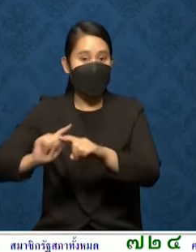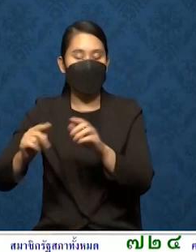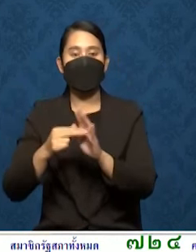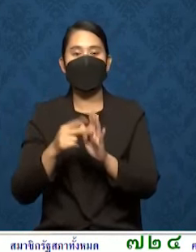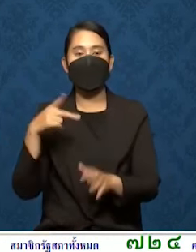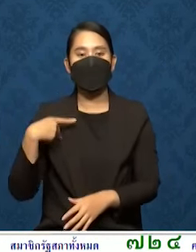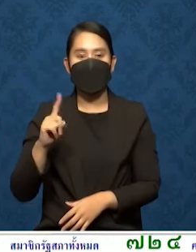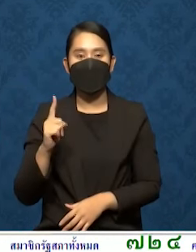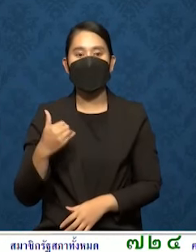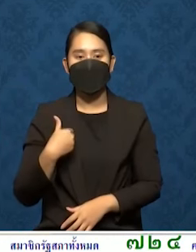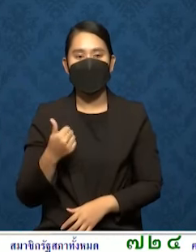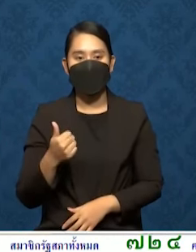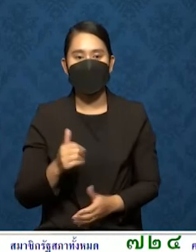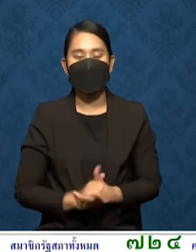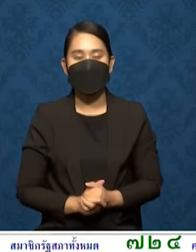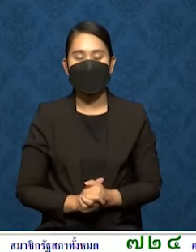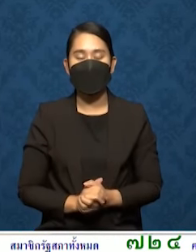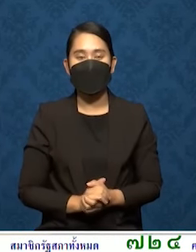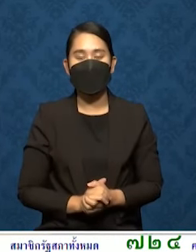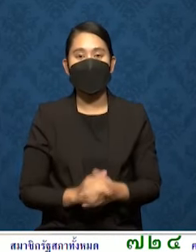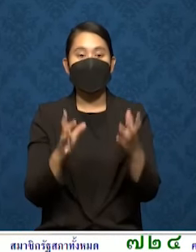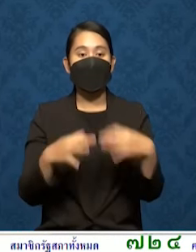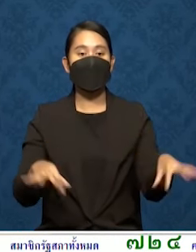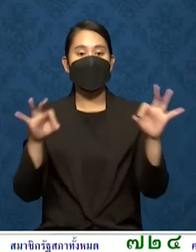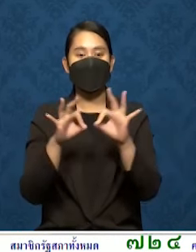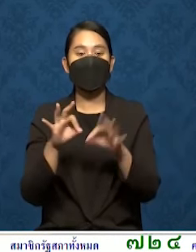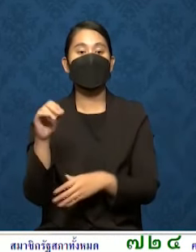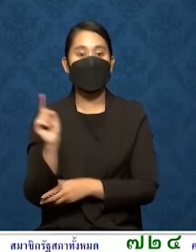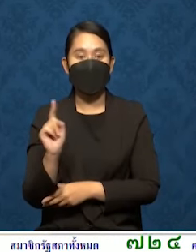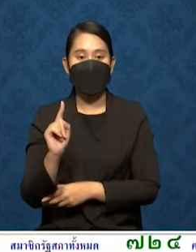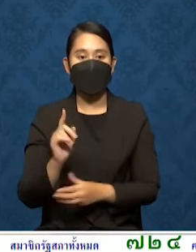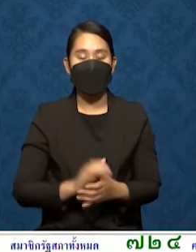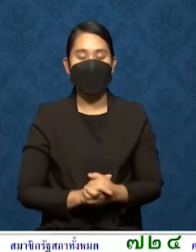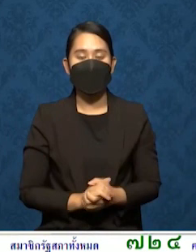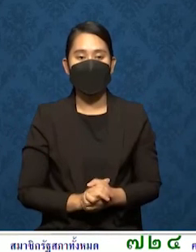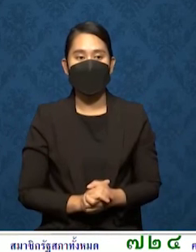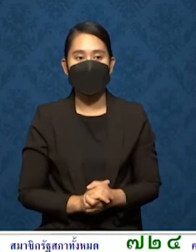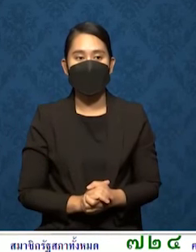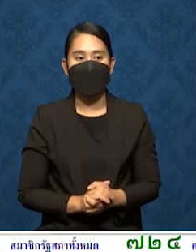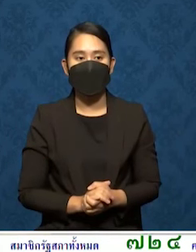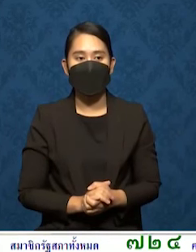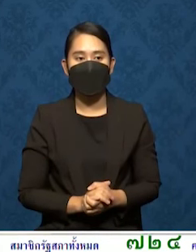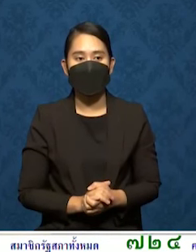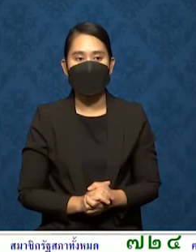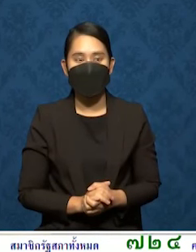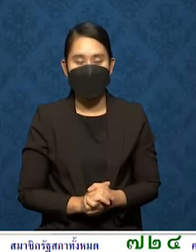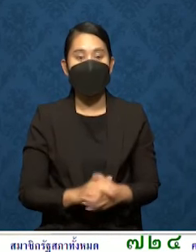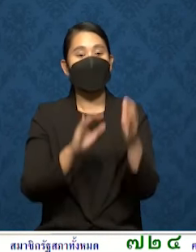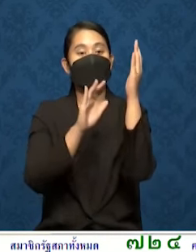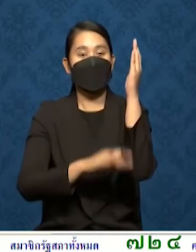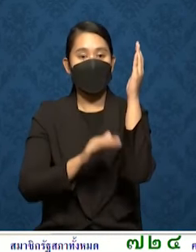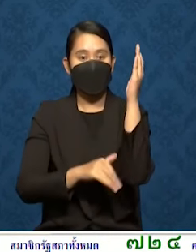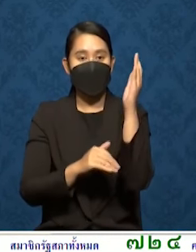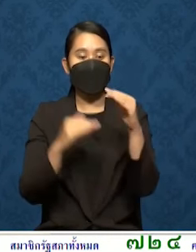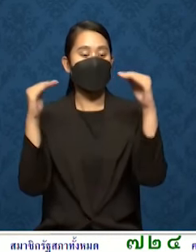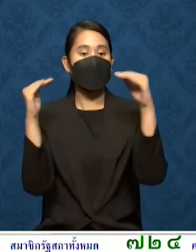ชน์อย่างยิ่งและที่สำคัญอย่างยิ่งครับผมอยากให้การคมนาคมของภาคใต้เนี่ย